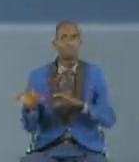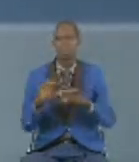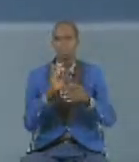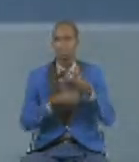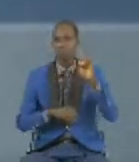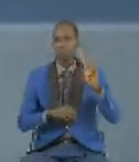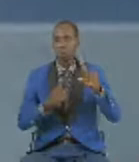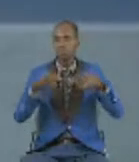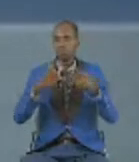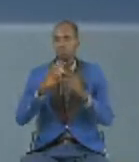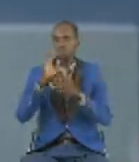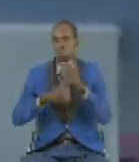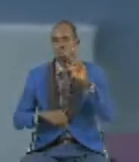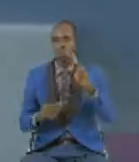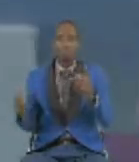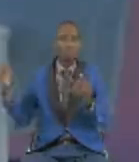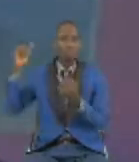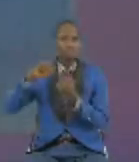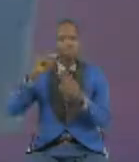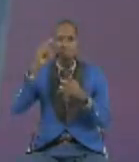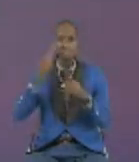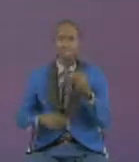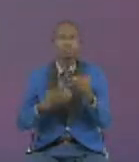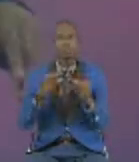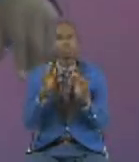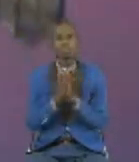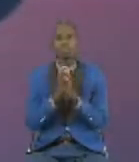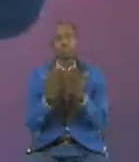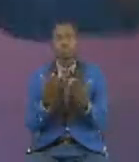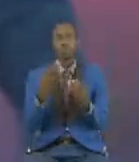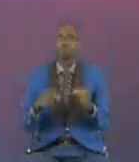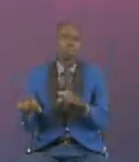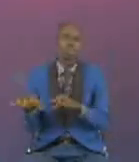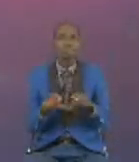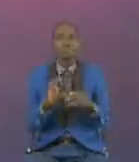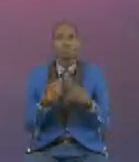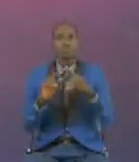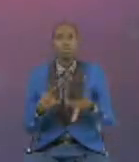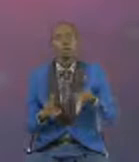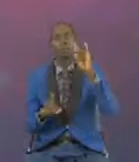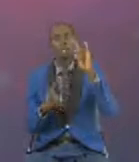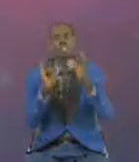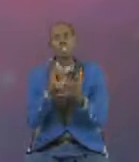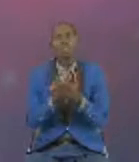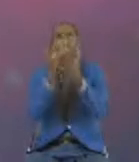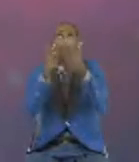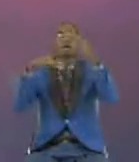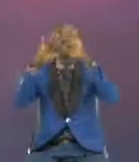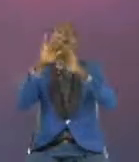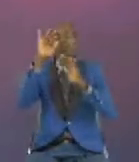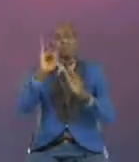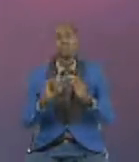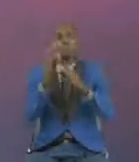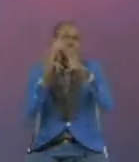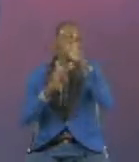au chapitre 2, jusqu'à la fin des Actes des apôtres, vous verrez la vision céleste. Premièrement, la